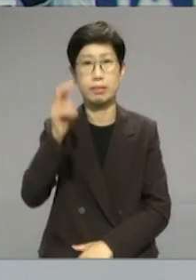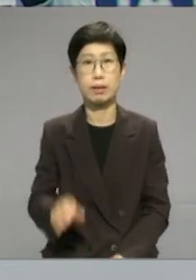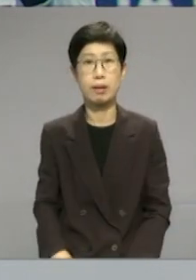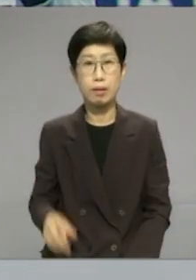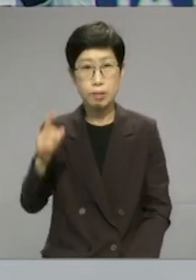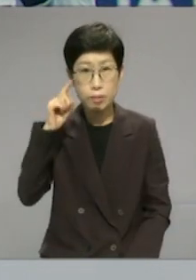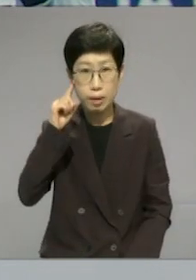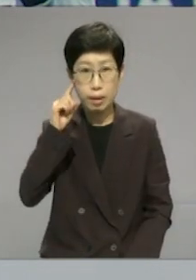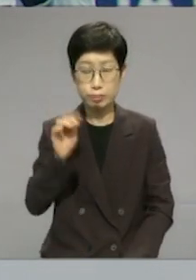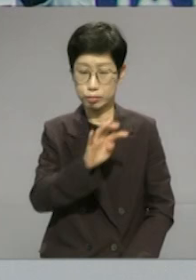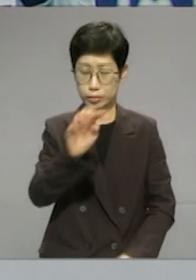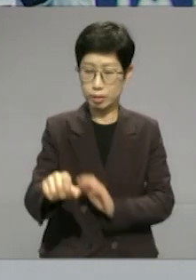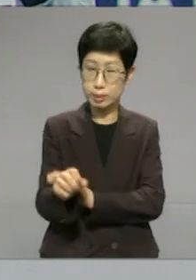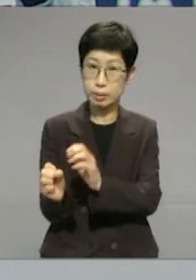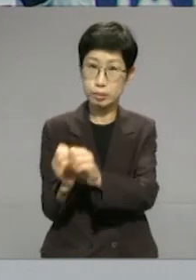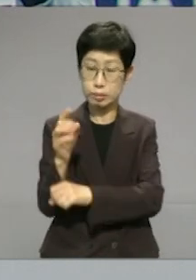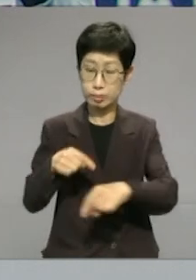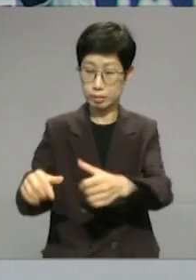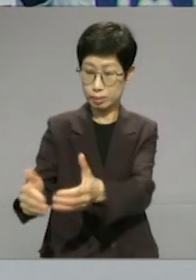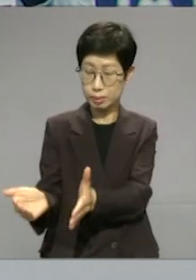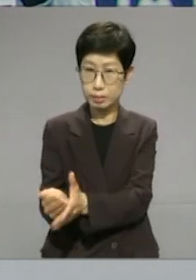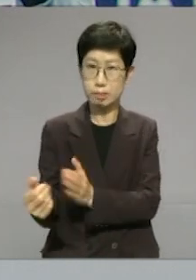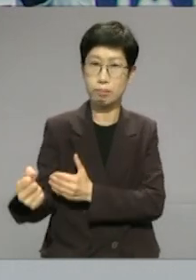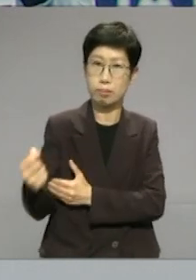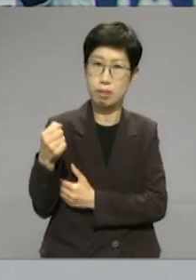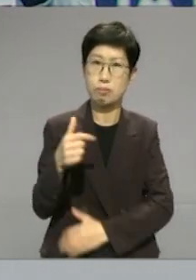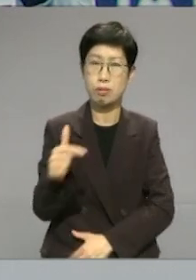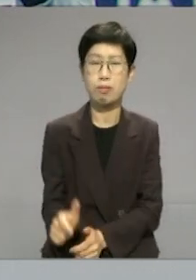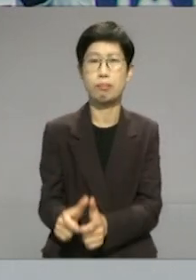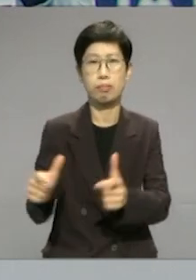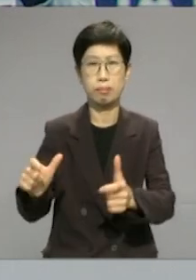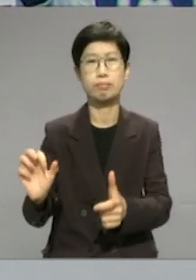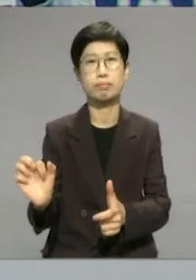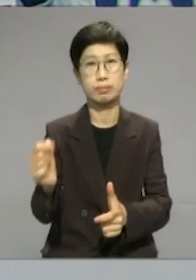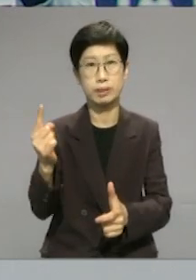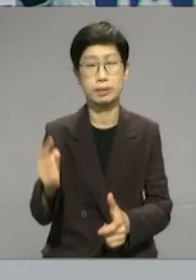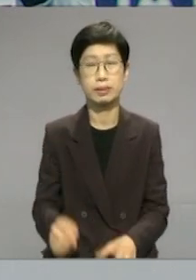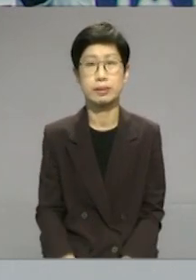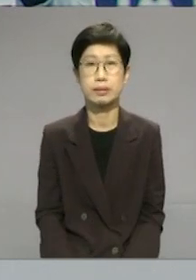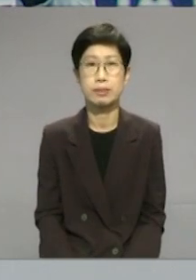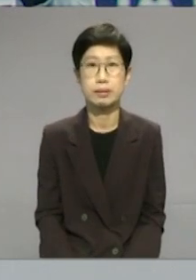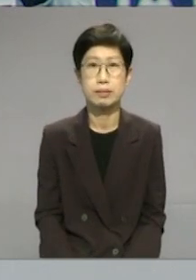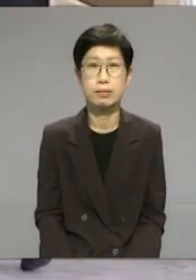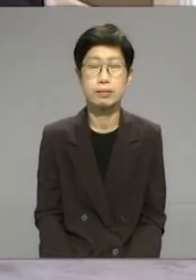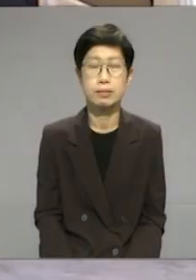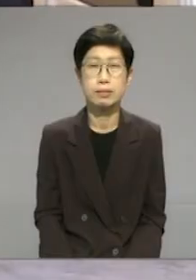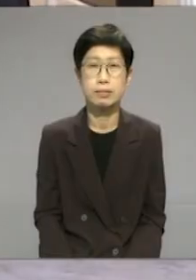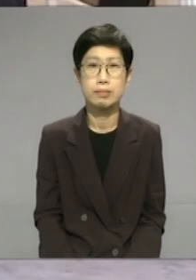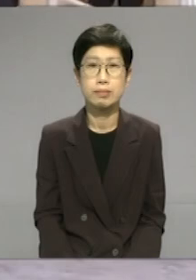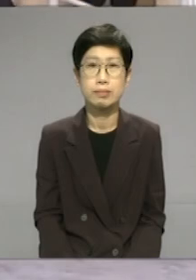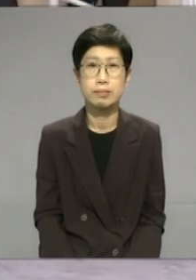극우 정치 세력의 입김이 강해졌기 때문입니다. 윤서영 월드리포터입니다.